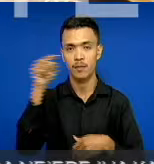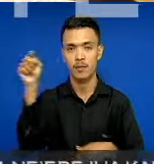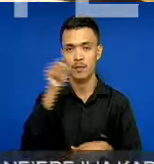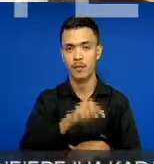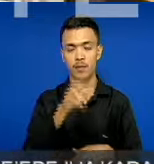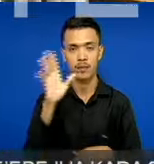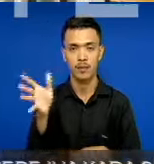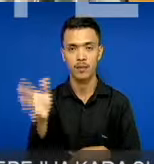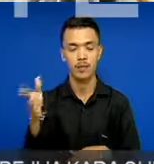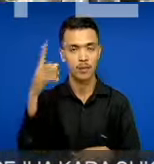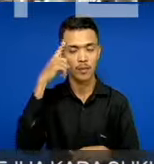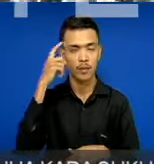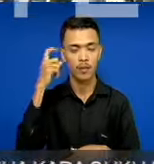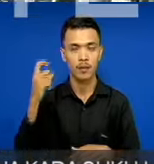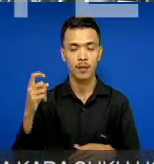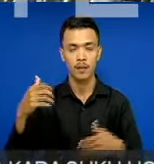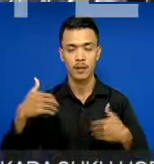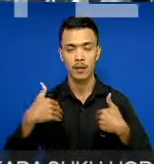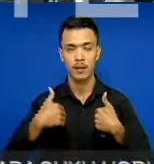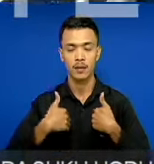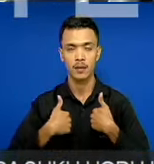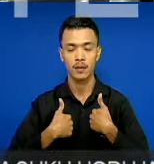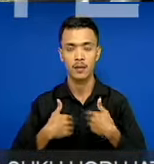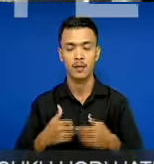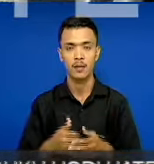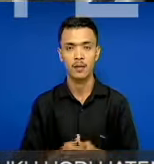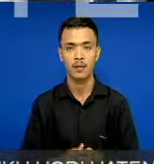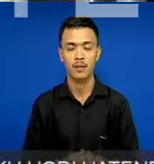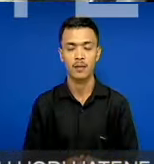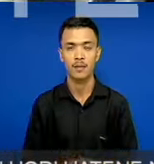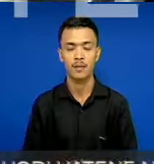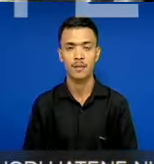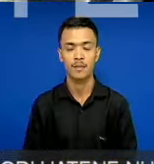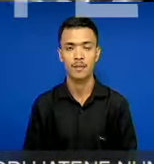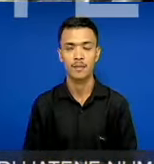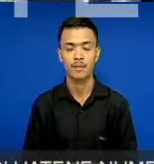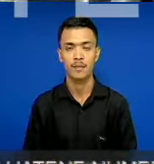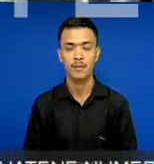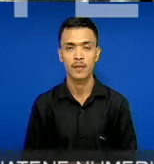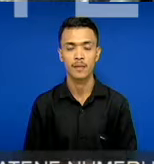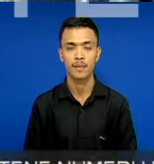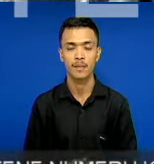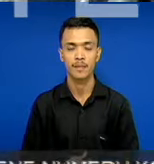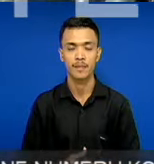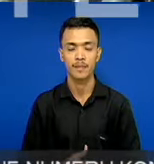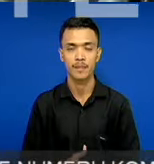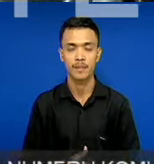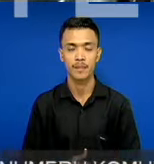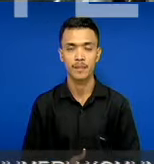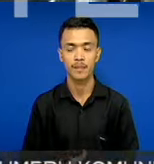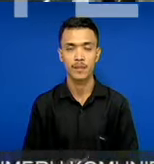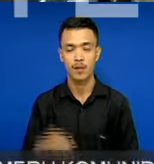limanulu tamba tamau na ia tamane kategori biskos. Nebe agora tamane persenti 50. Si,